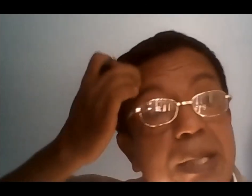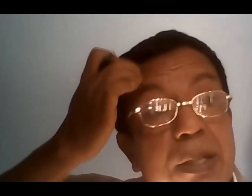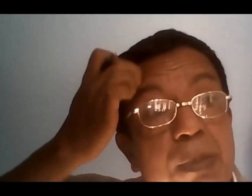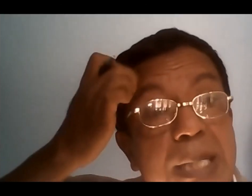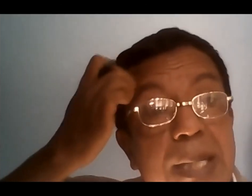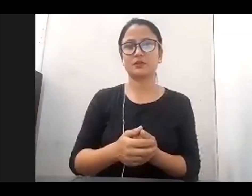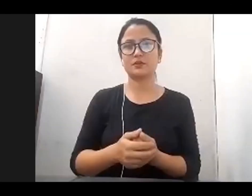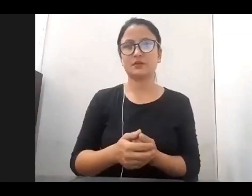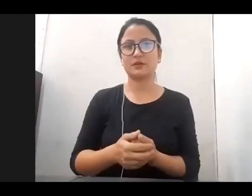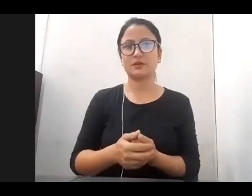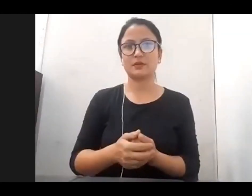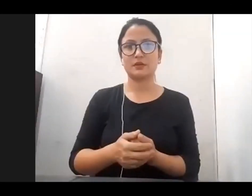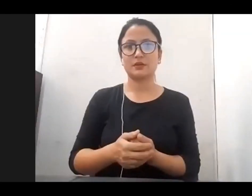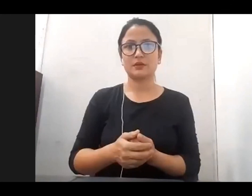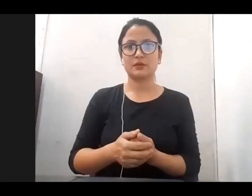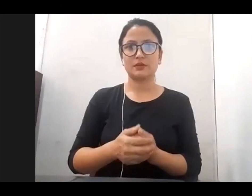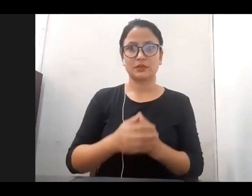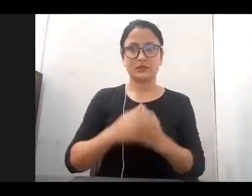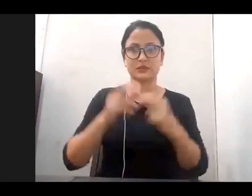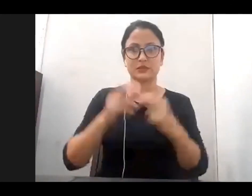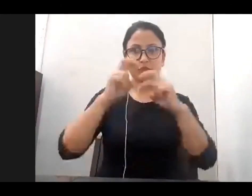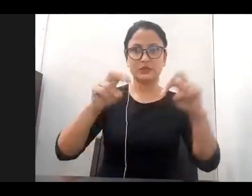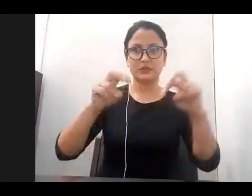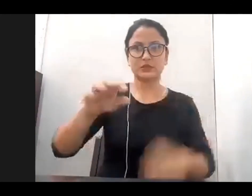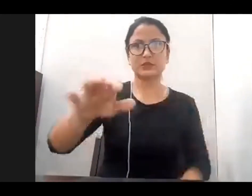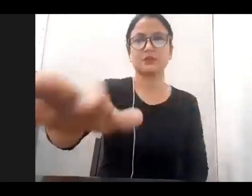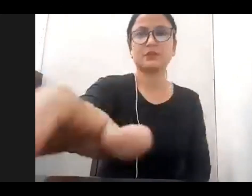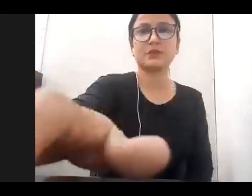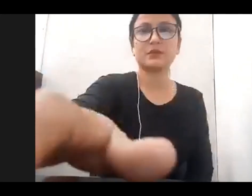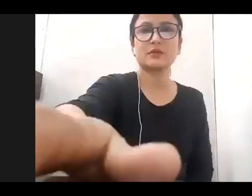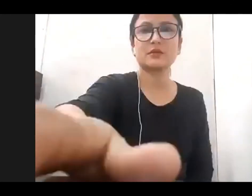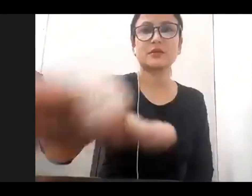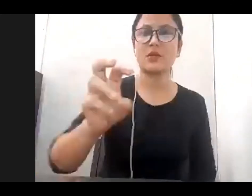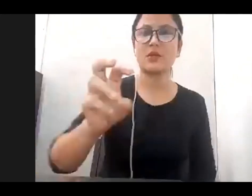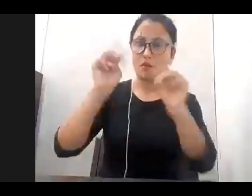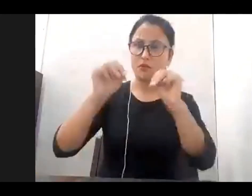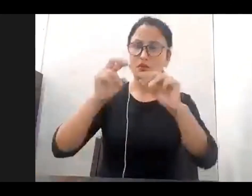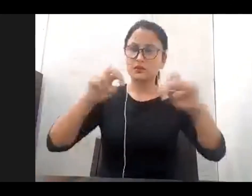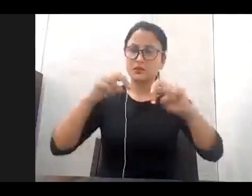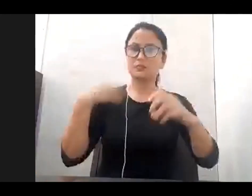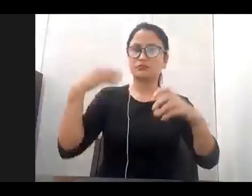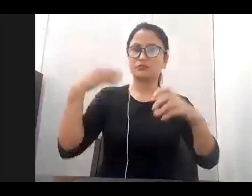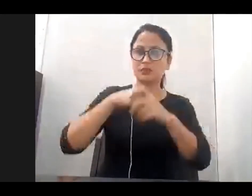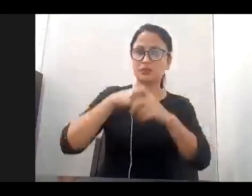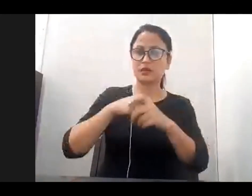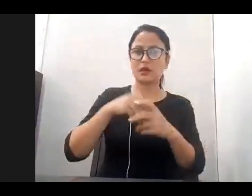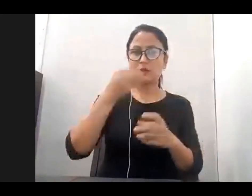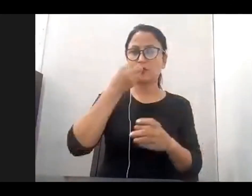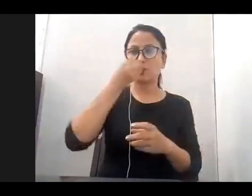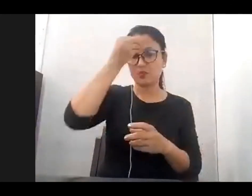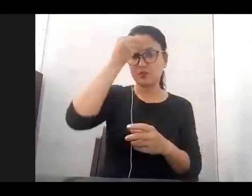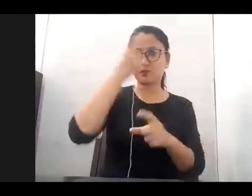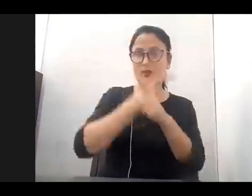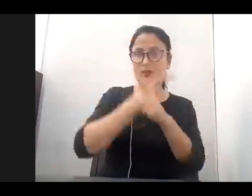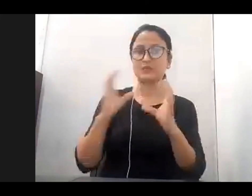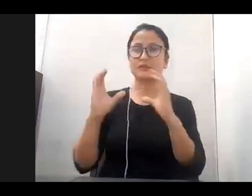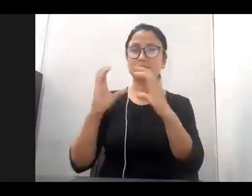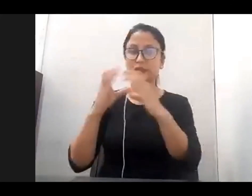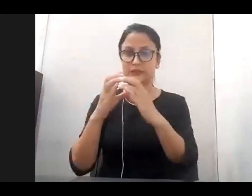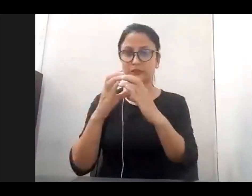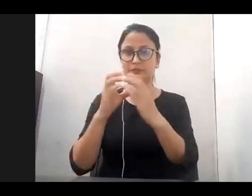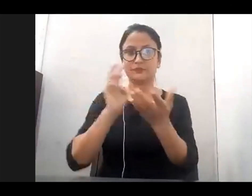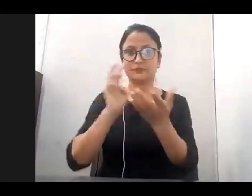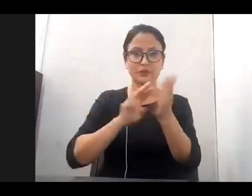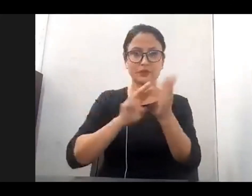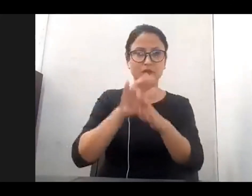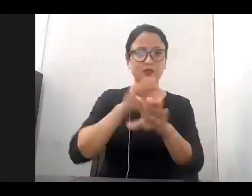महत्त्वपूर्ण रिसर्चमा चाहिँ संलग्न भएर हाम्रो पशुपति सर लगायत टिमका मेम्बरहरूले धेरै मेहनत गर्नुभएको छ। यस्तो सेन्सिटिभ कुरा